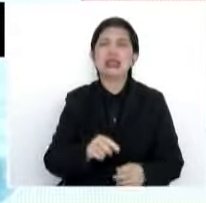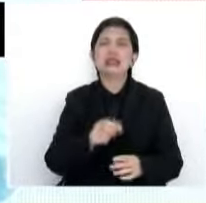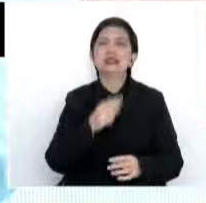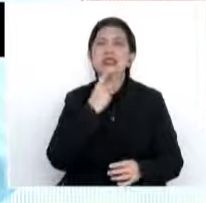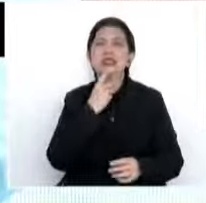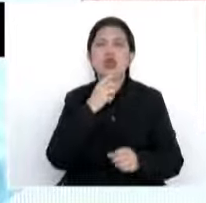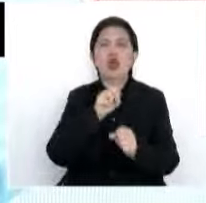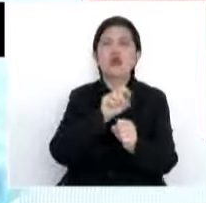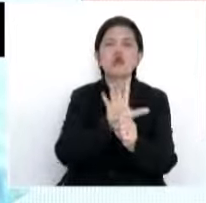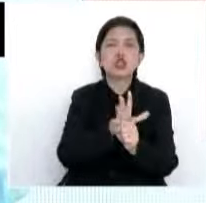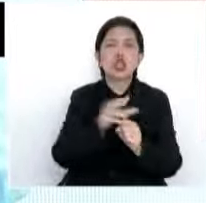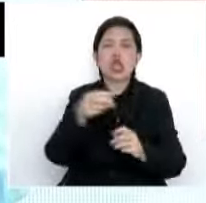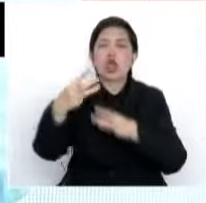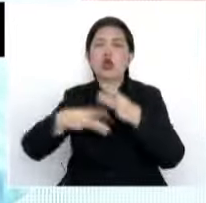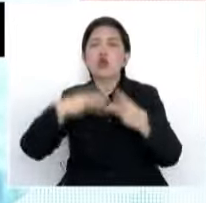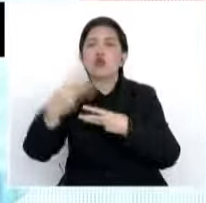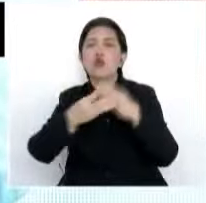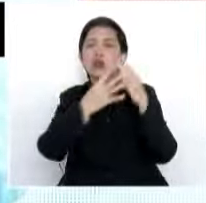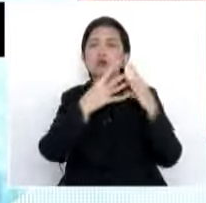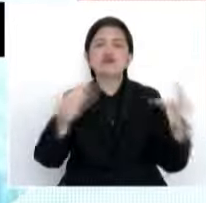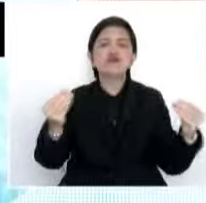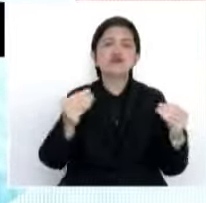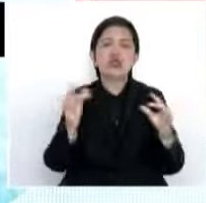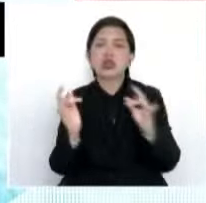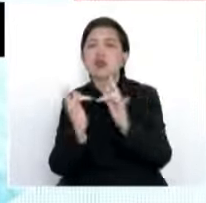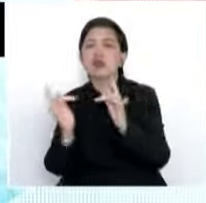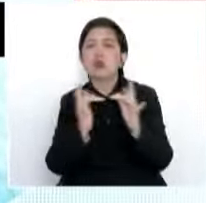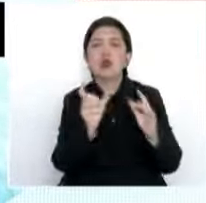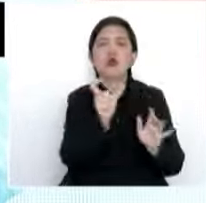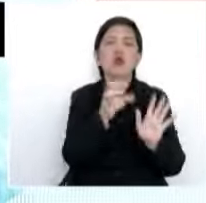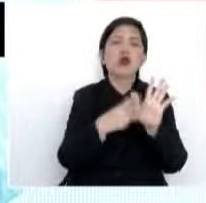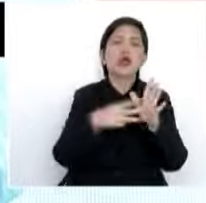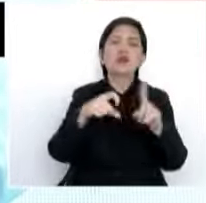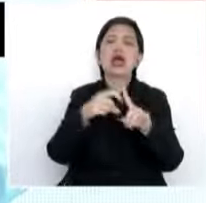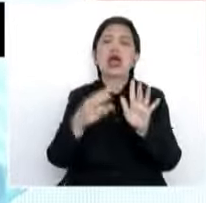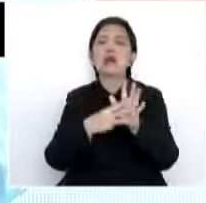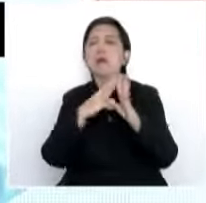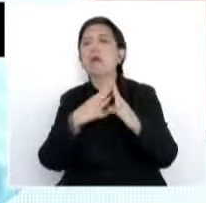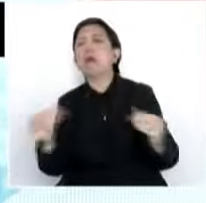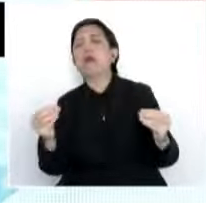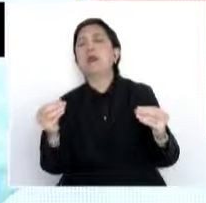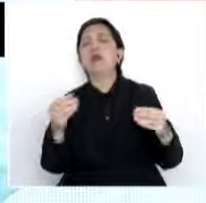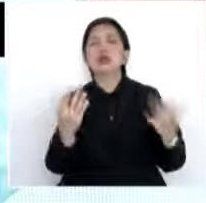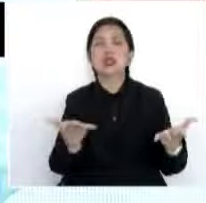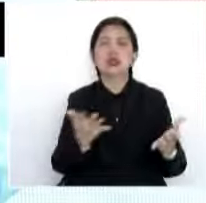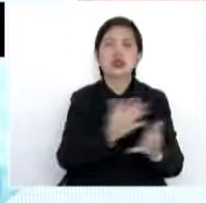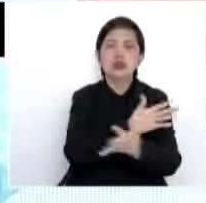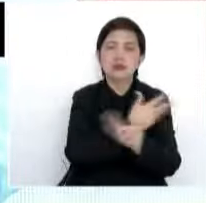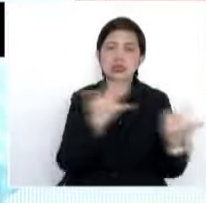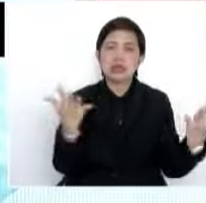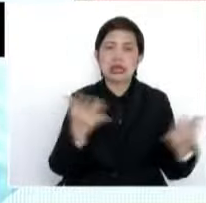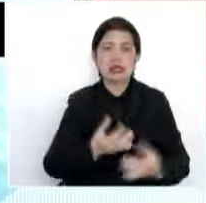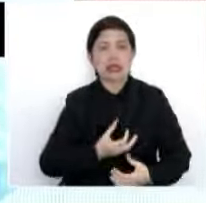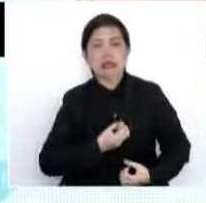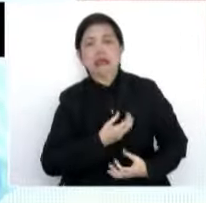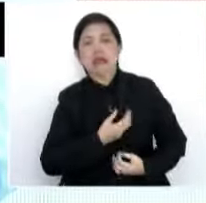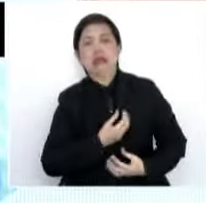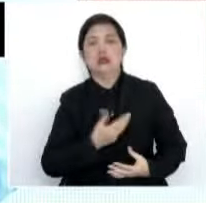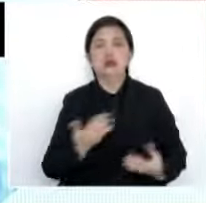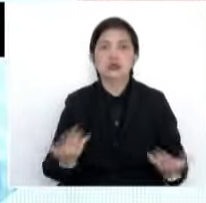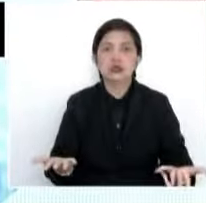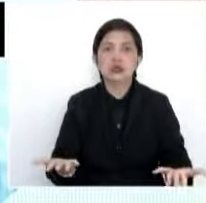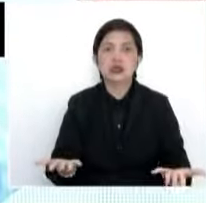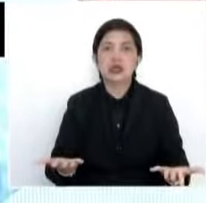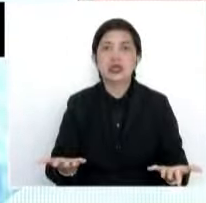ekonomi hancur dibiasakan online UMKM hancur dan kemudian rakyat ditakut takuti